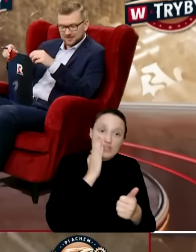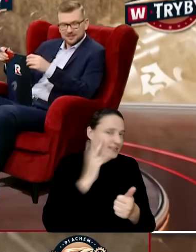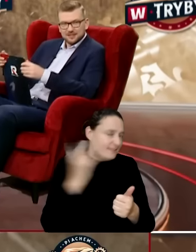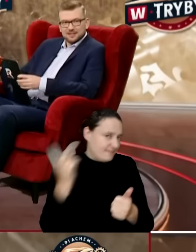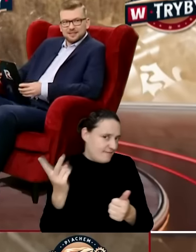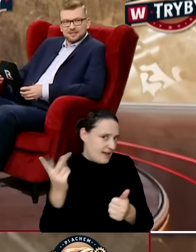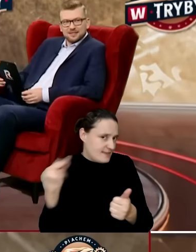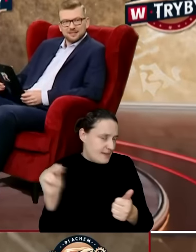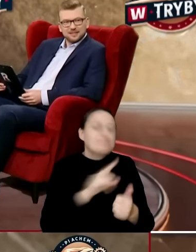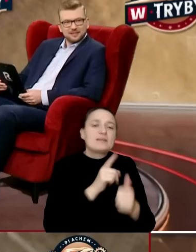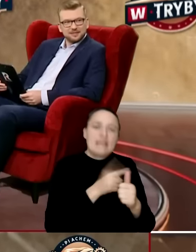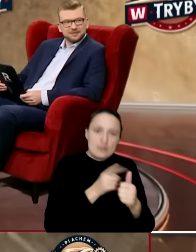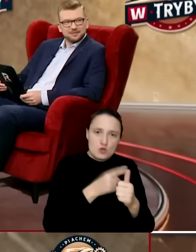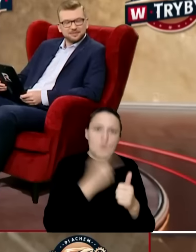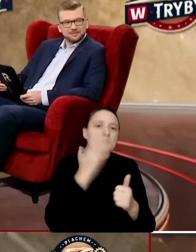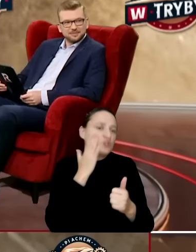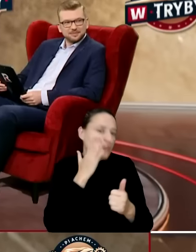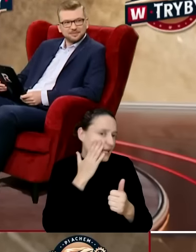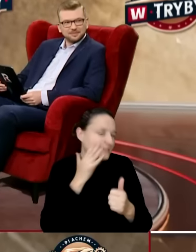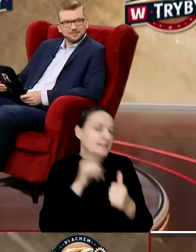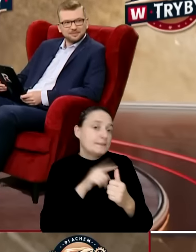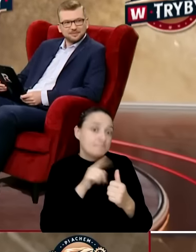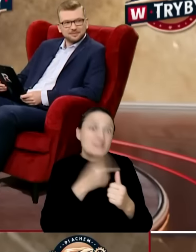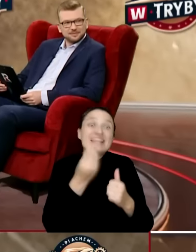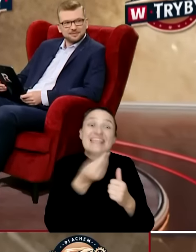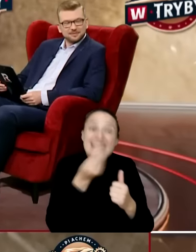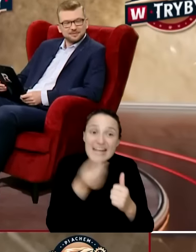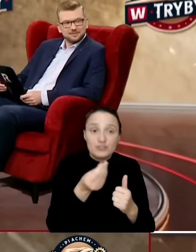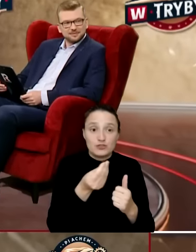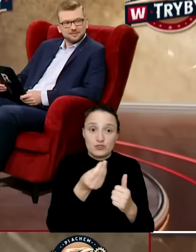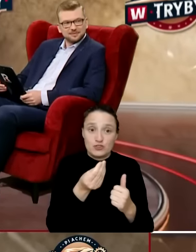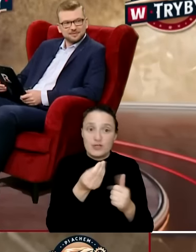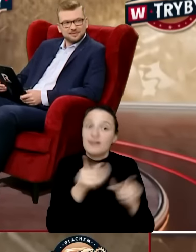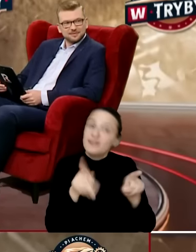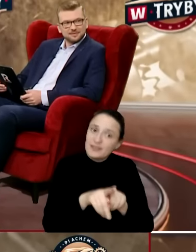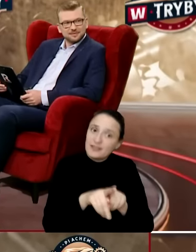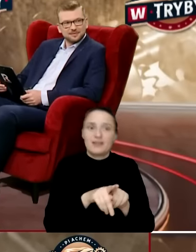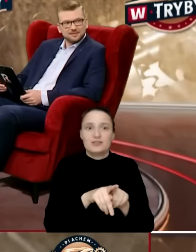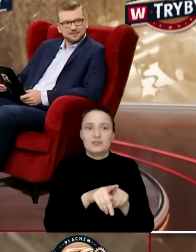gniazdkach, to państwo jeszcze dosyć ochoczo również robi brum brum.